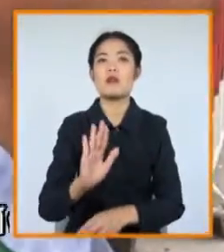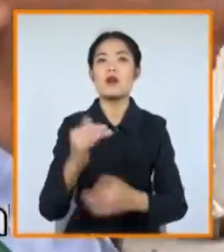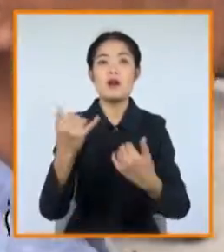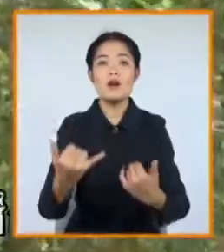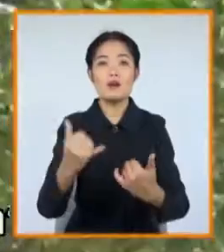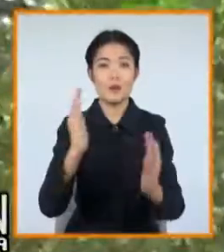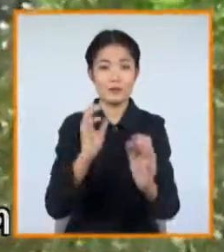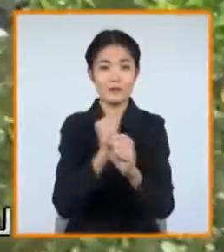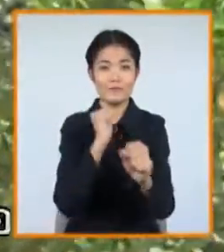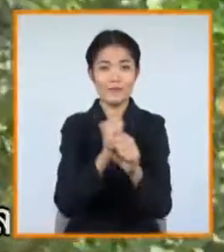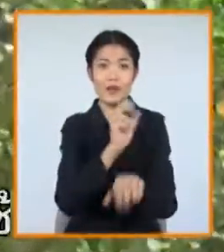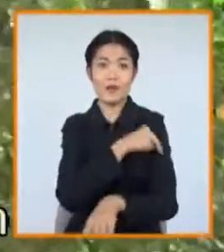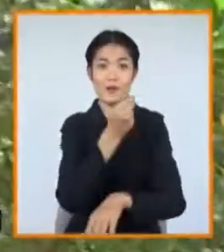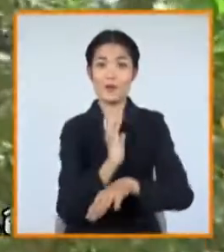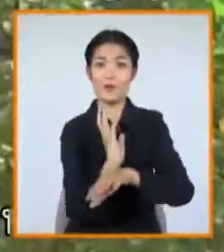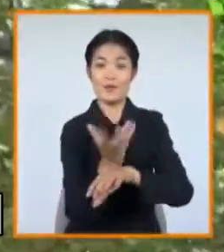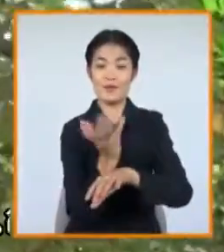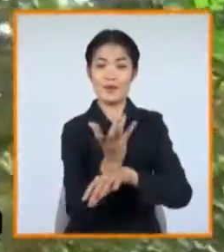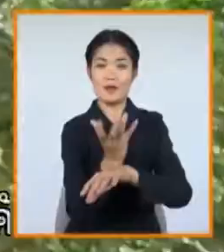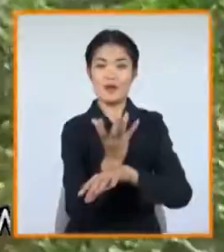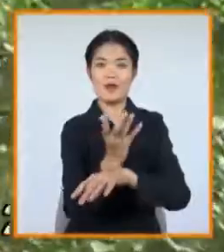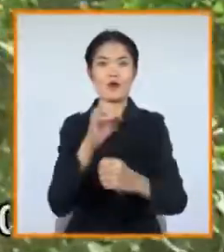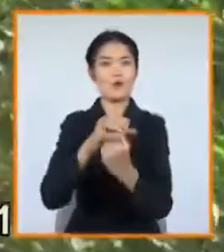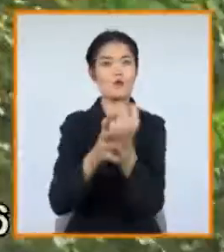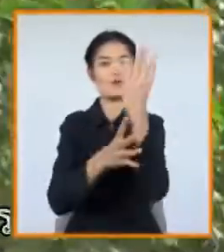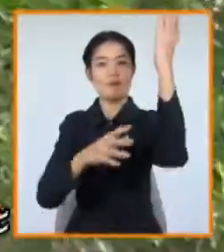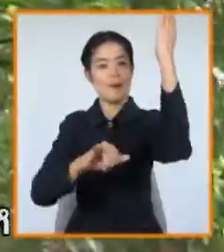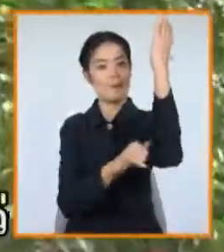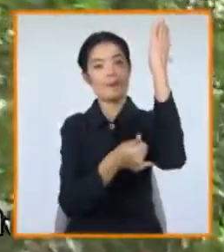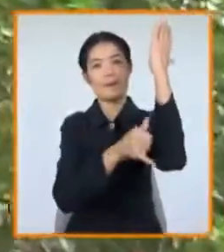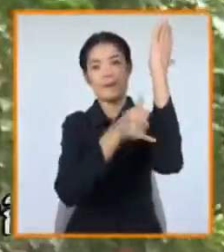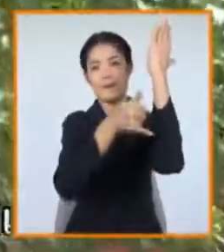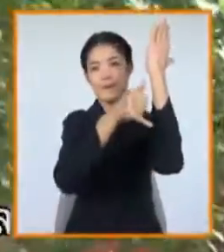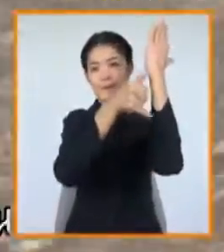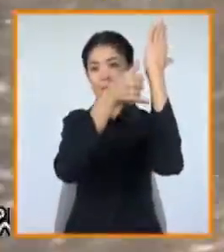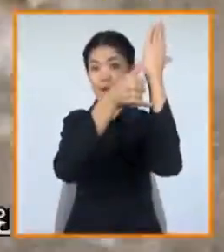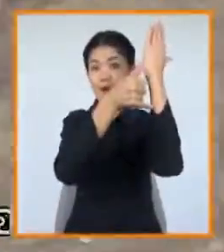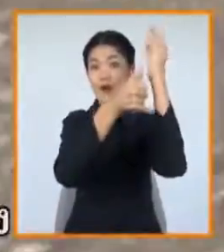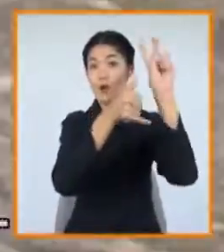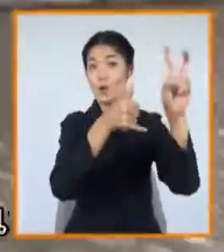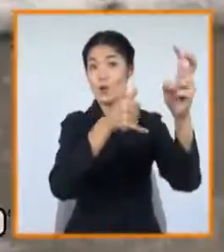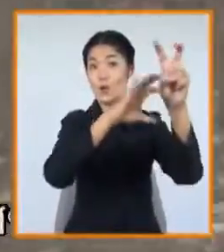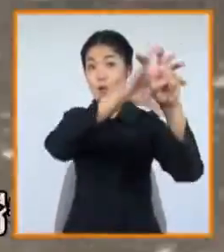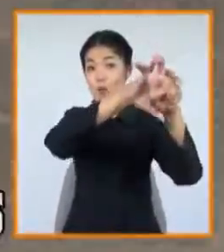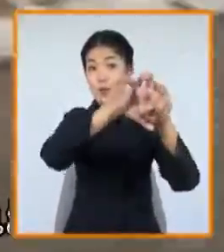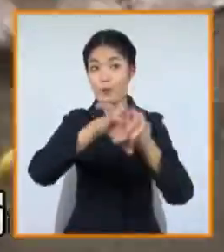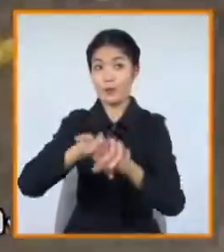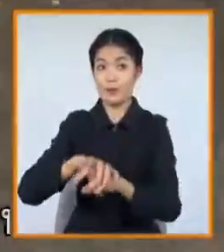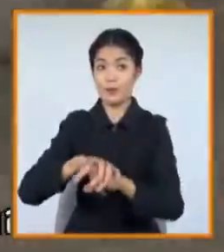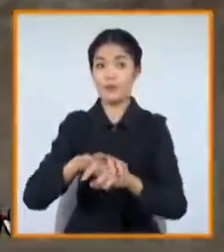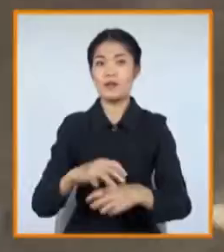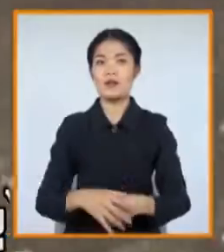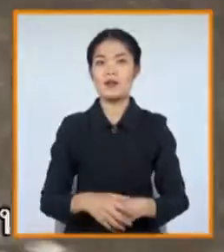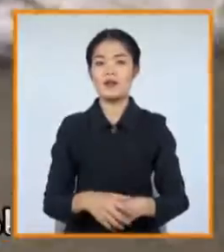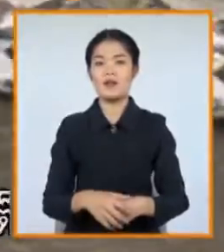ดค่ะเจ้าที่หน่วยกู้ภัยก็เลยตัดสินใจปีนขึ้นไปบนต้นไม้แบบนี้ค่ะเพื่อจะไปจับเจ้างูเหลือมตัวนี้ซะเลยค่ะ